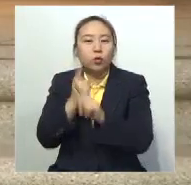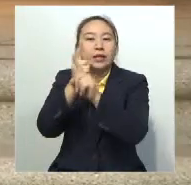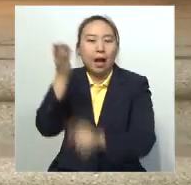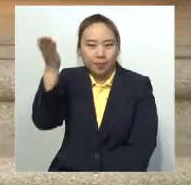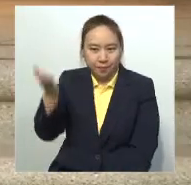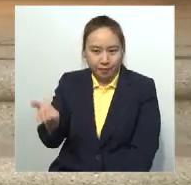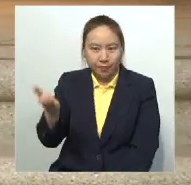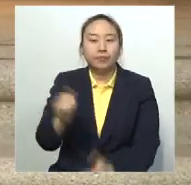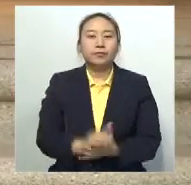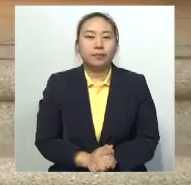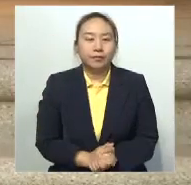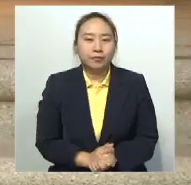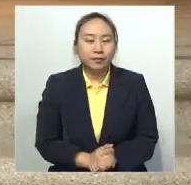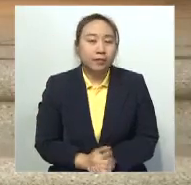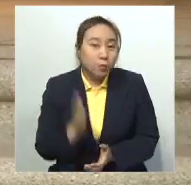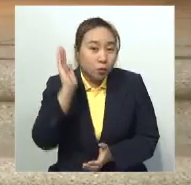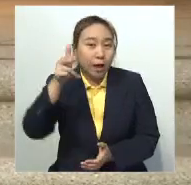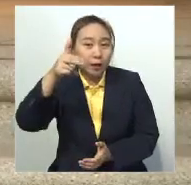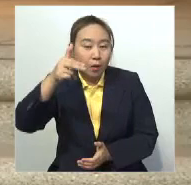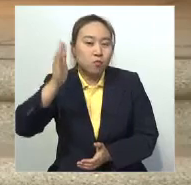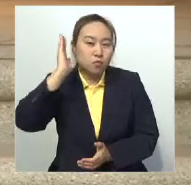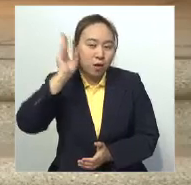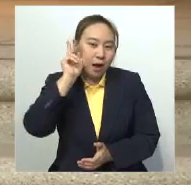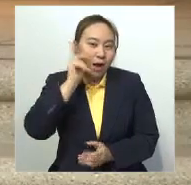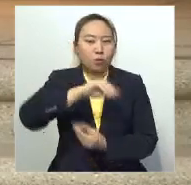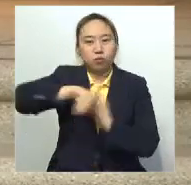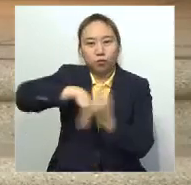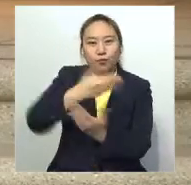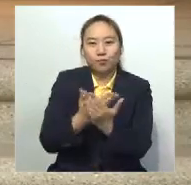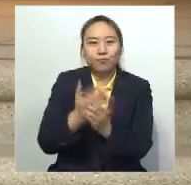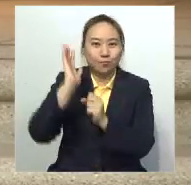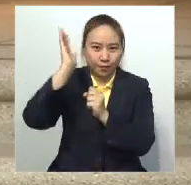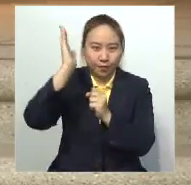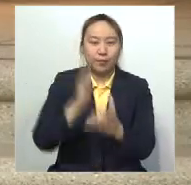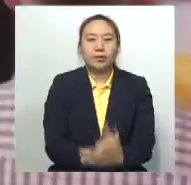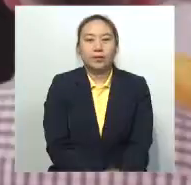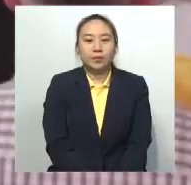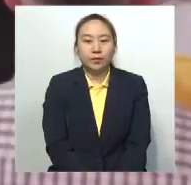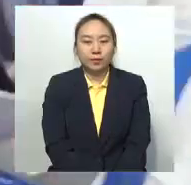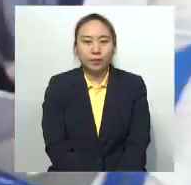อนี้ครับสุวิชาเกล้งมีสีสรัญทิตอ่องสกุลทีมข่าวเศรษฐกิจรายงาน